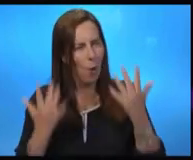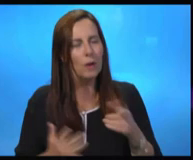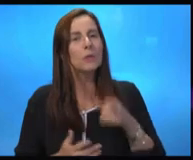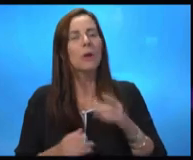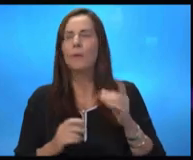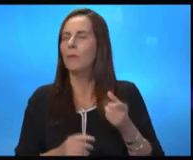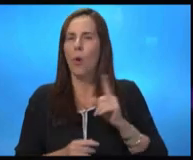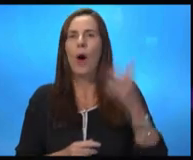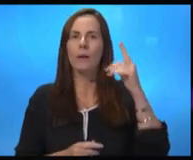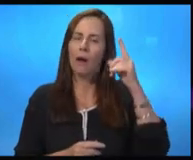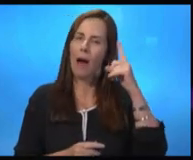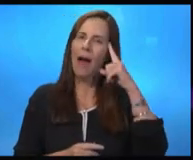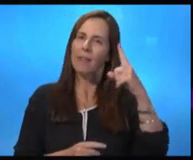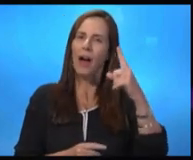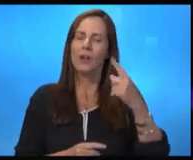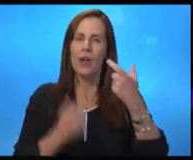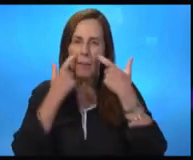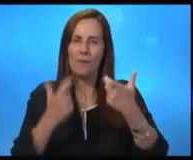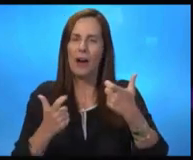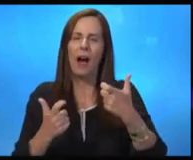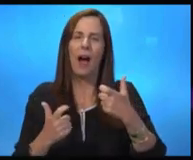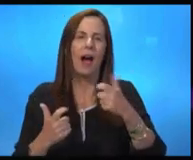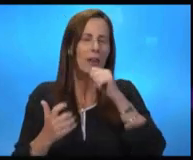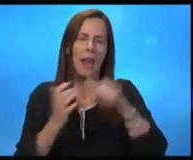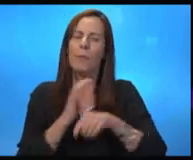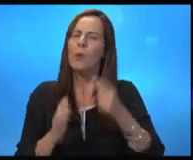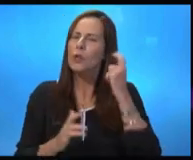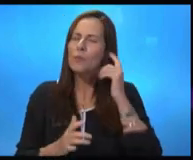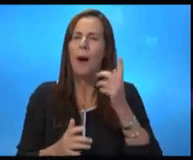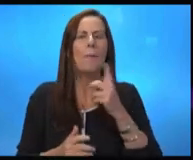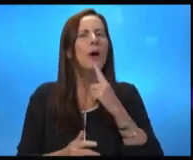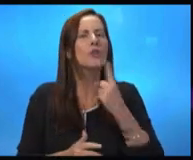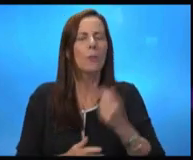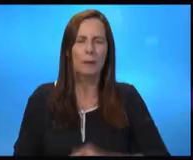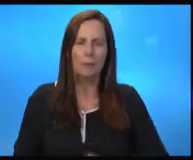הייתה העמדה של המפקחת על הבנקים חד ובר. בואי נשמע את הצד השני של המטבע.